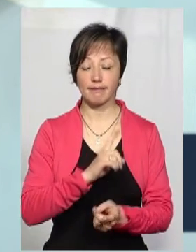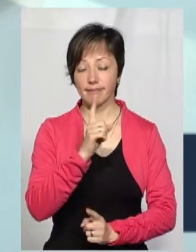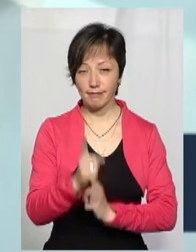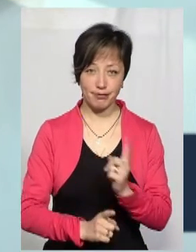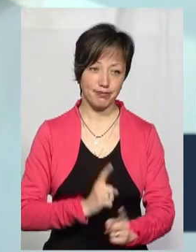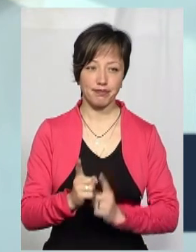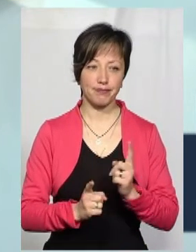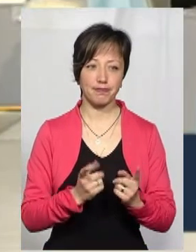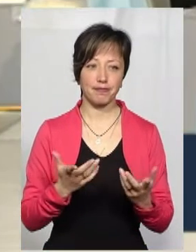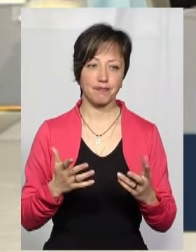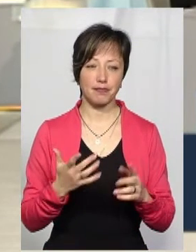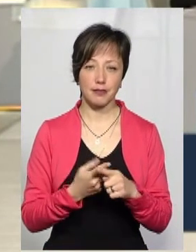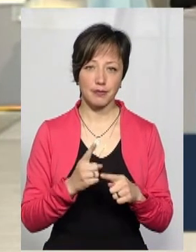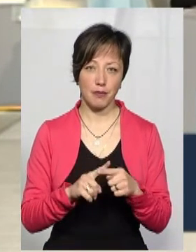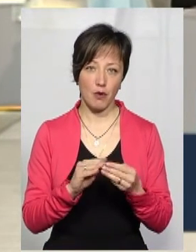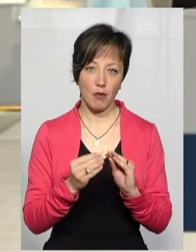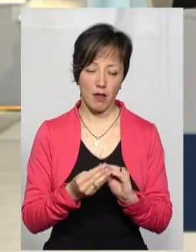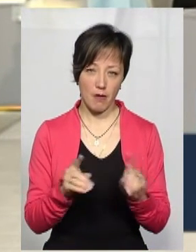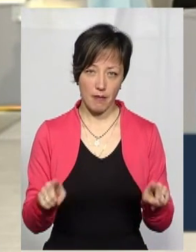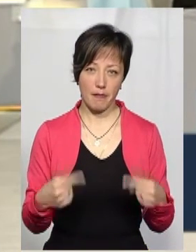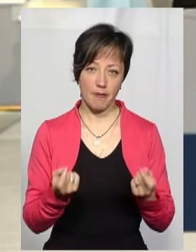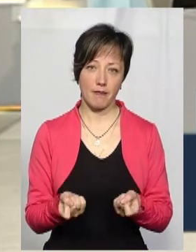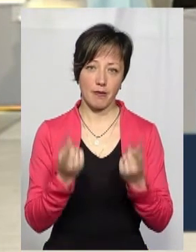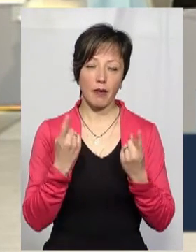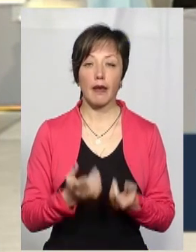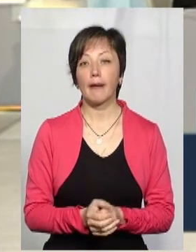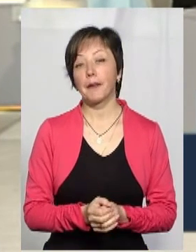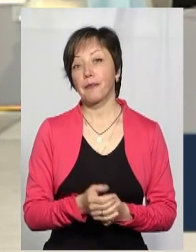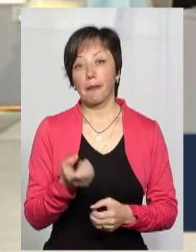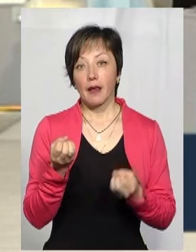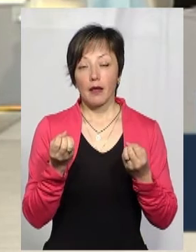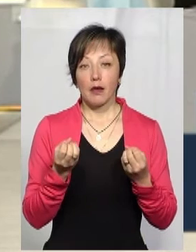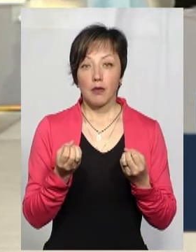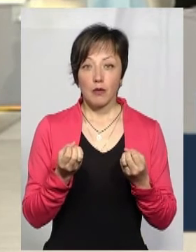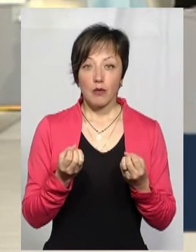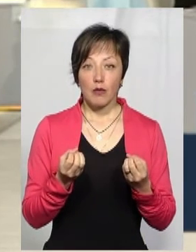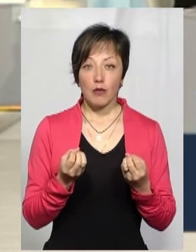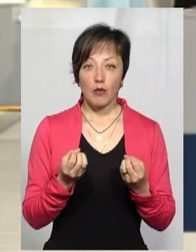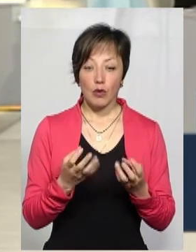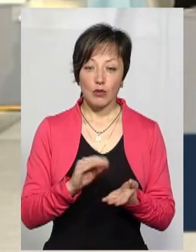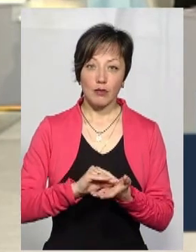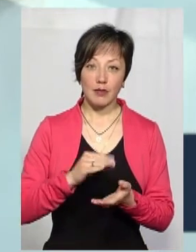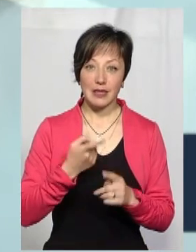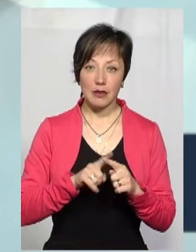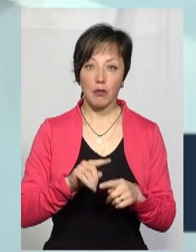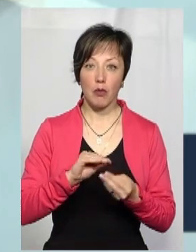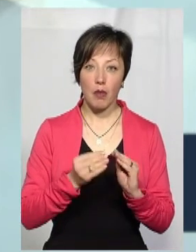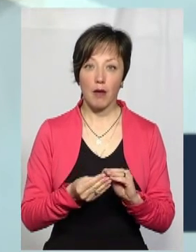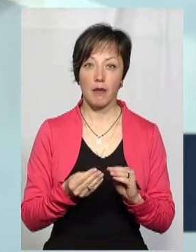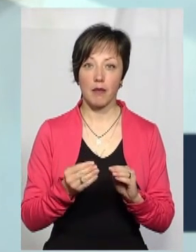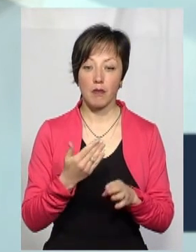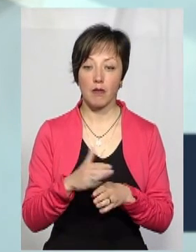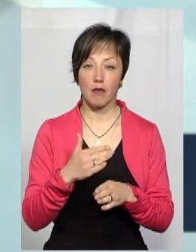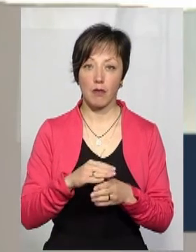все на підняла наверх, на поверхню та, ті проблеми. Воно видно. Тому вони просто набирали вже певний період, але от вистрілили